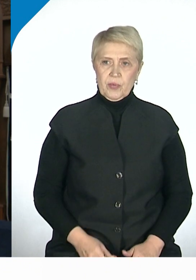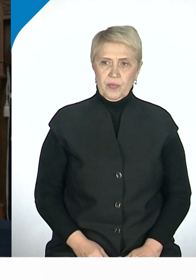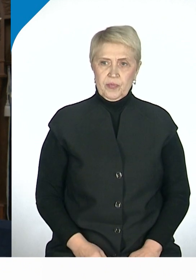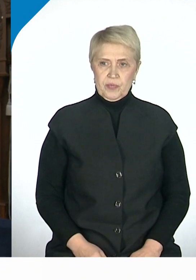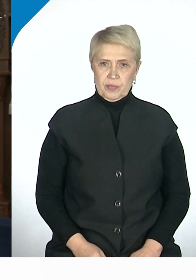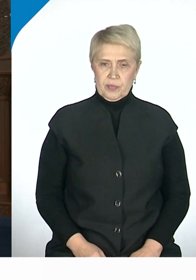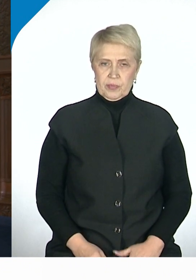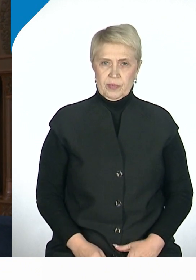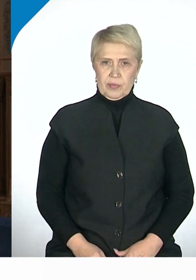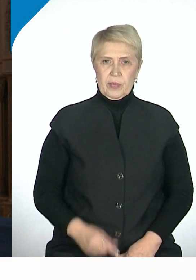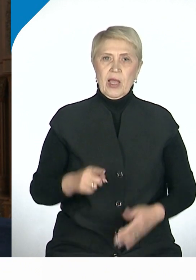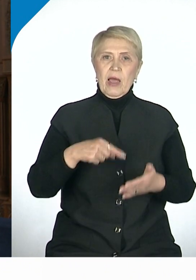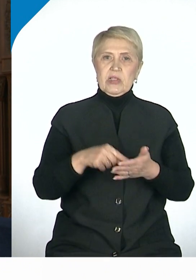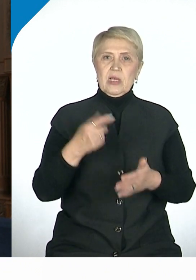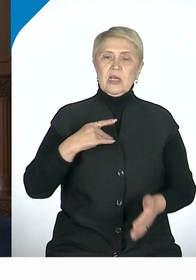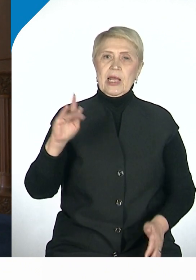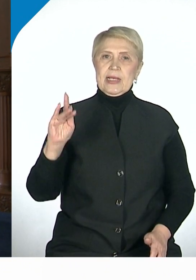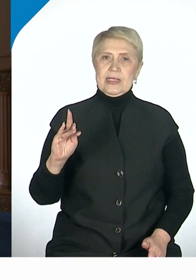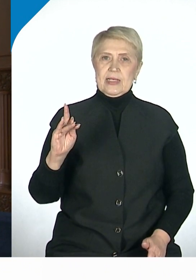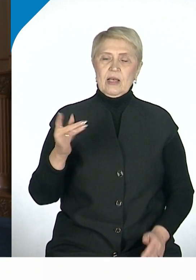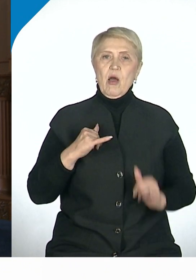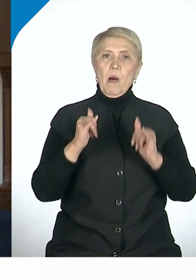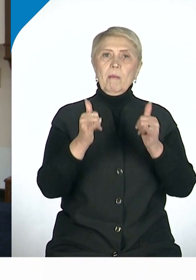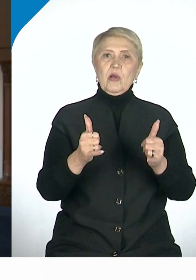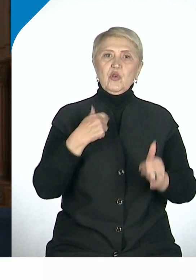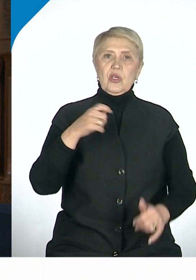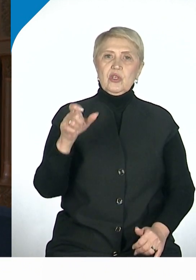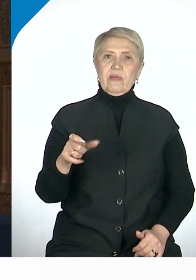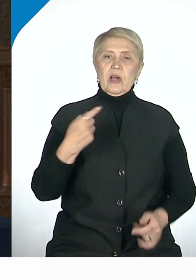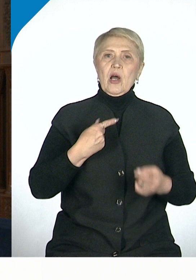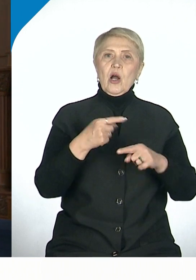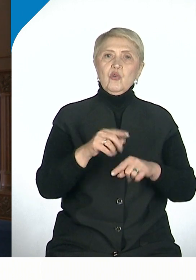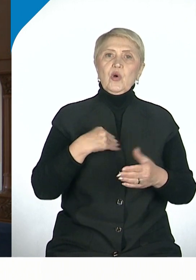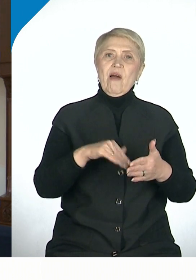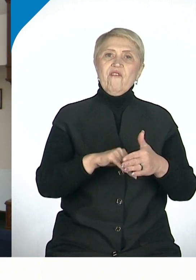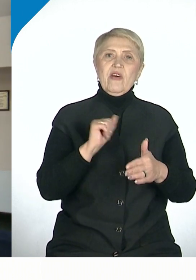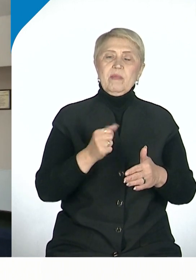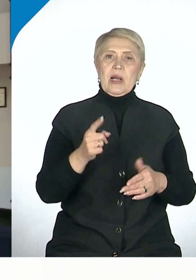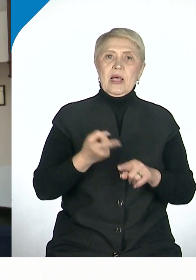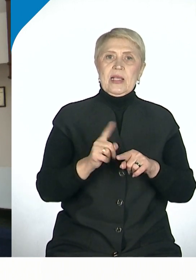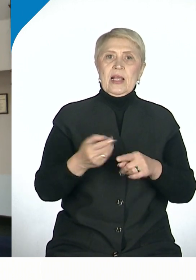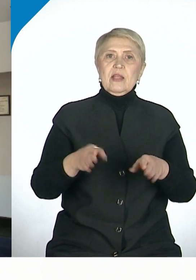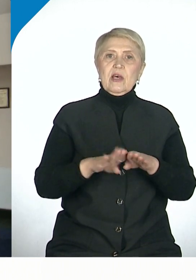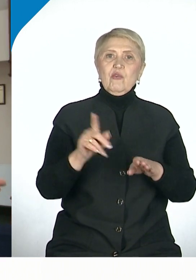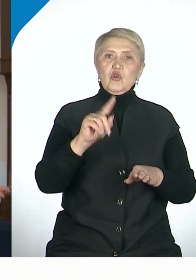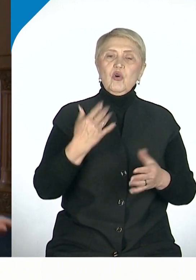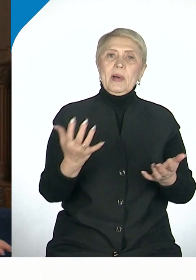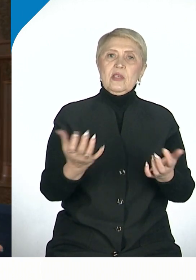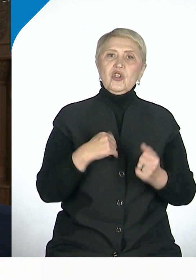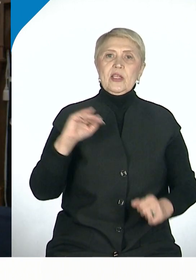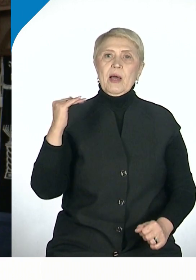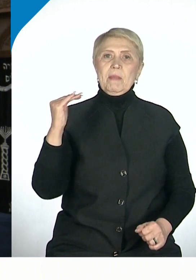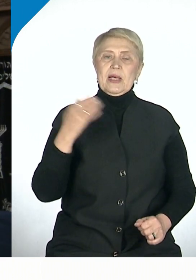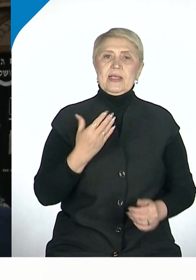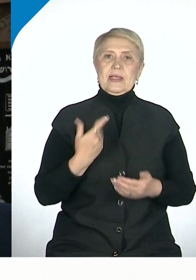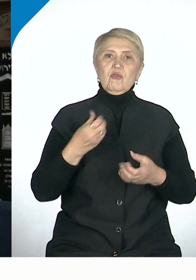В центре сидит почетный человек, который выбран для того, чтобы держать младенца на руках. Он такой на